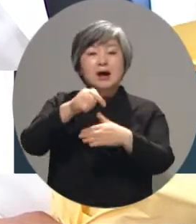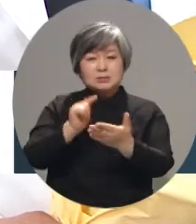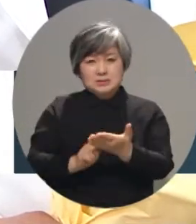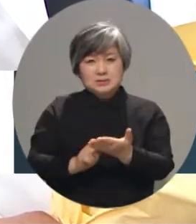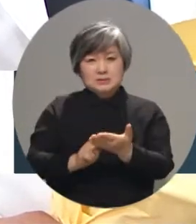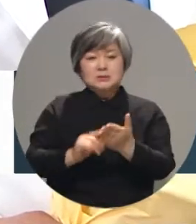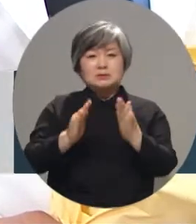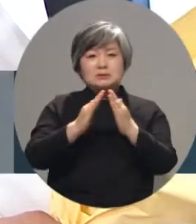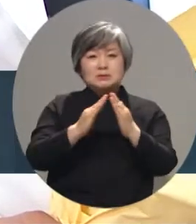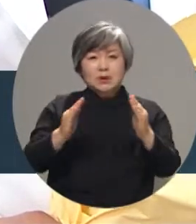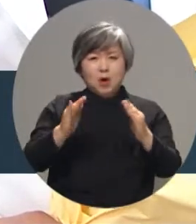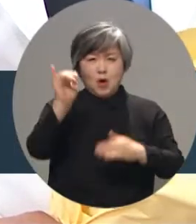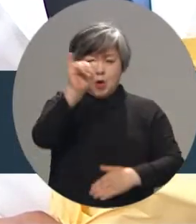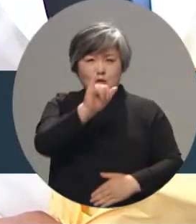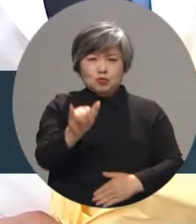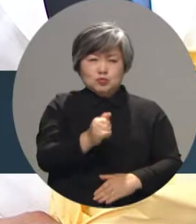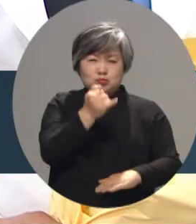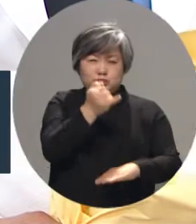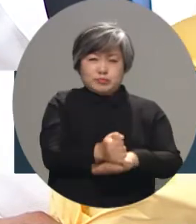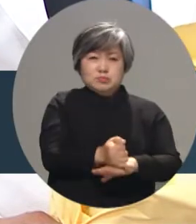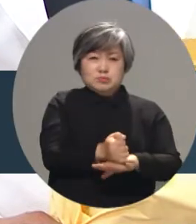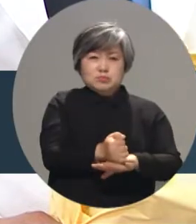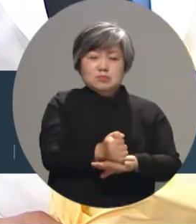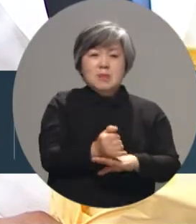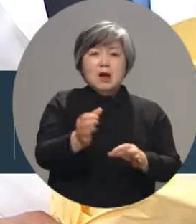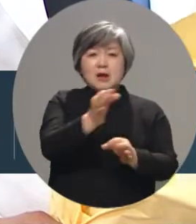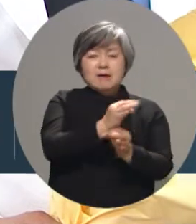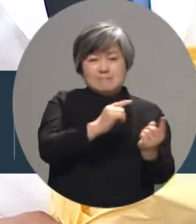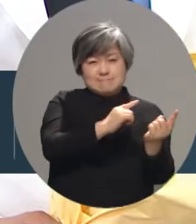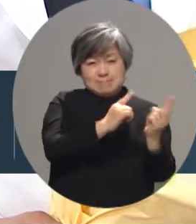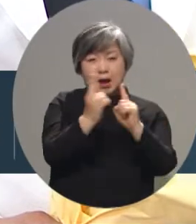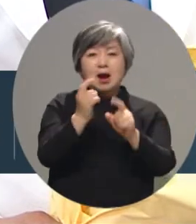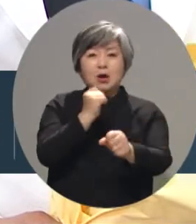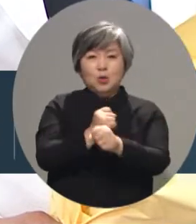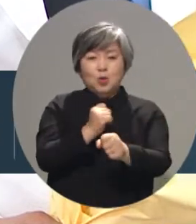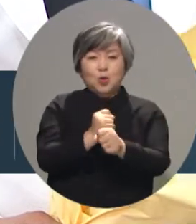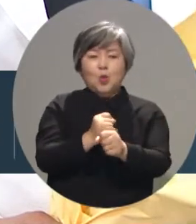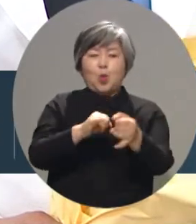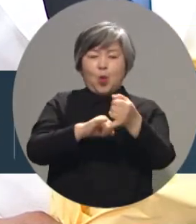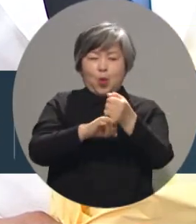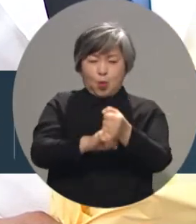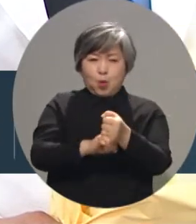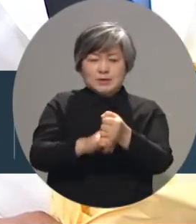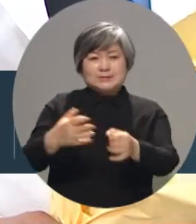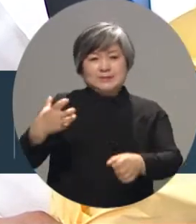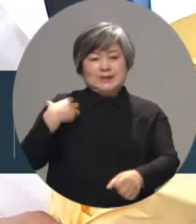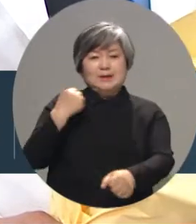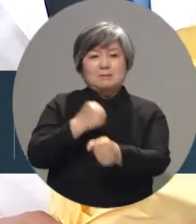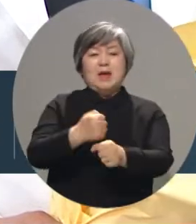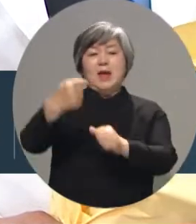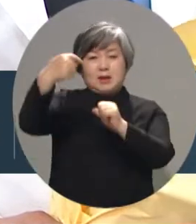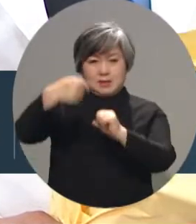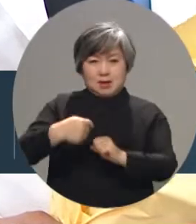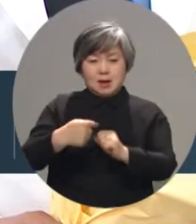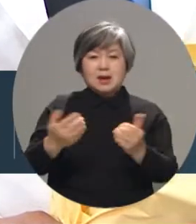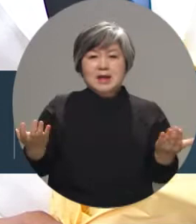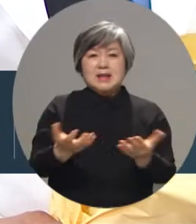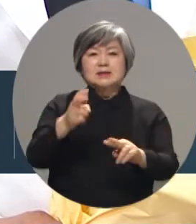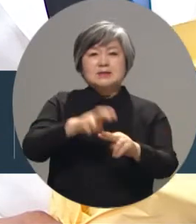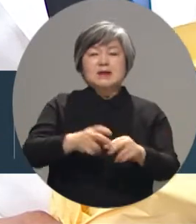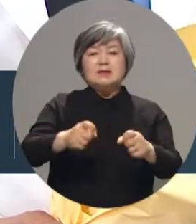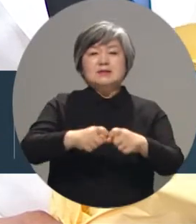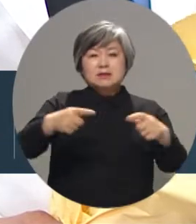전국 최하위인 경제 지수를 개선하고 경제를 꼭 살려내라, 일자리